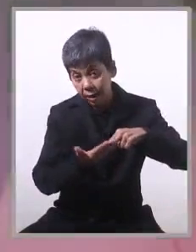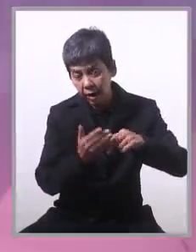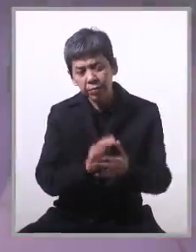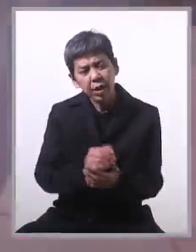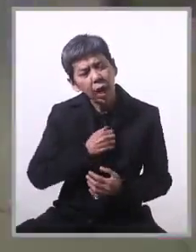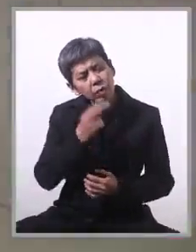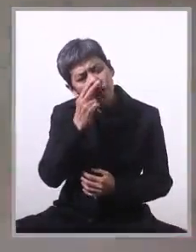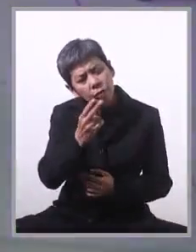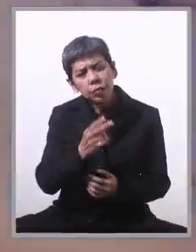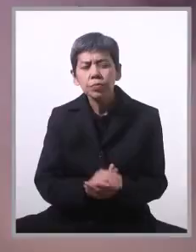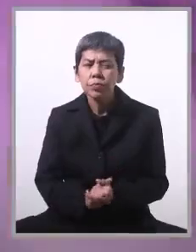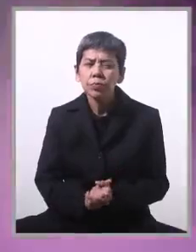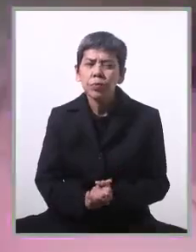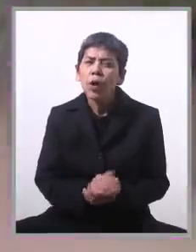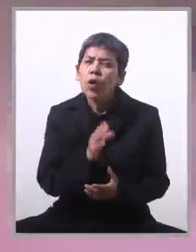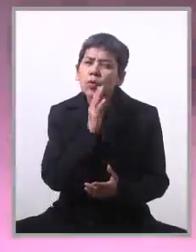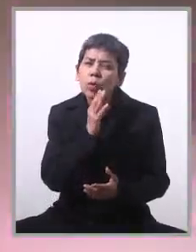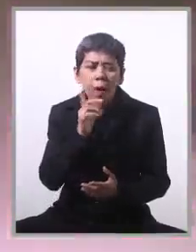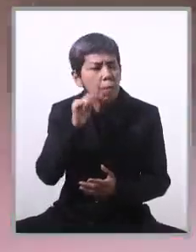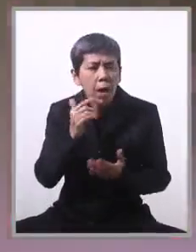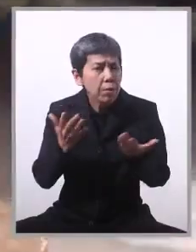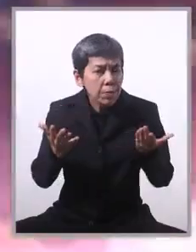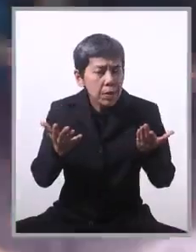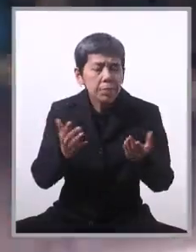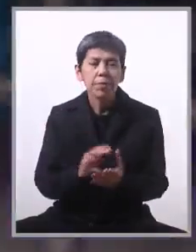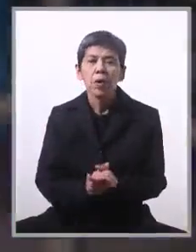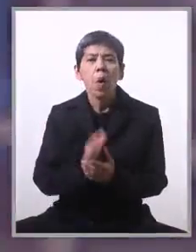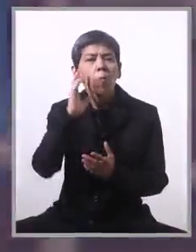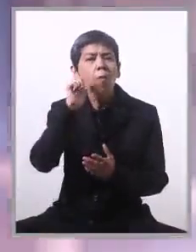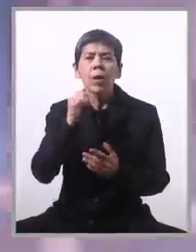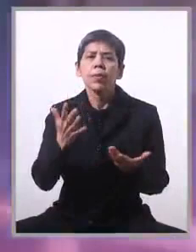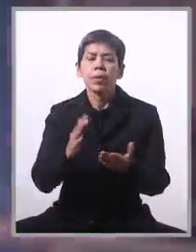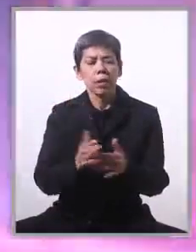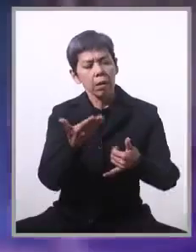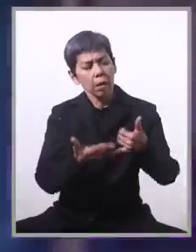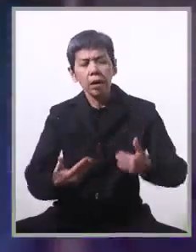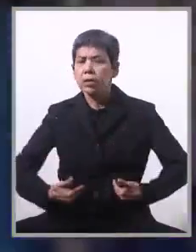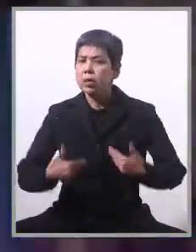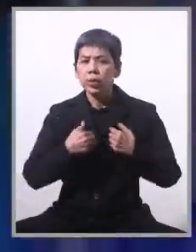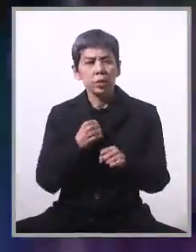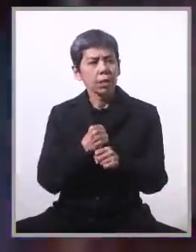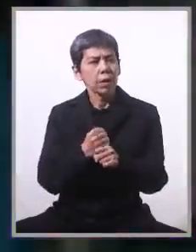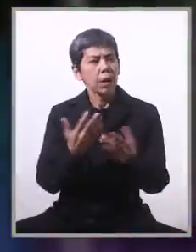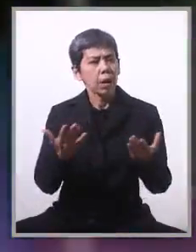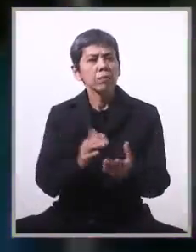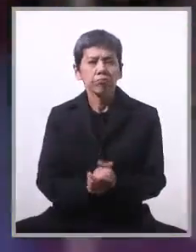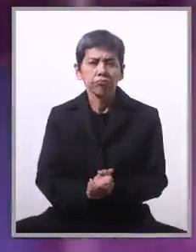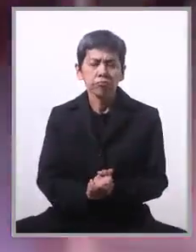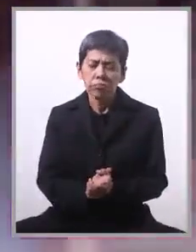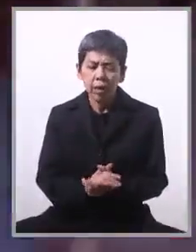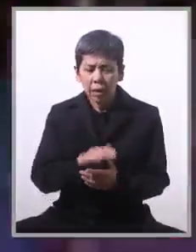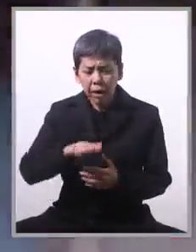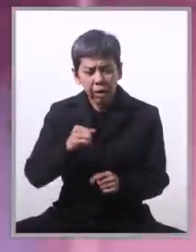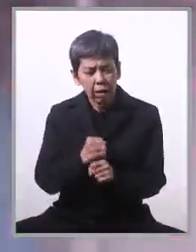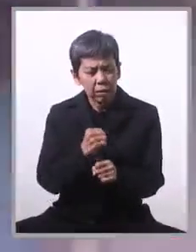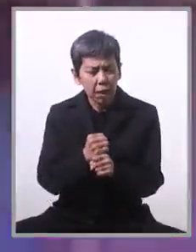ก็มองว่าถ้าแม่เขาไม่อยู่นะคะถ้าแม่ไม่อยู่เขาจะดำรงชีพยังไงก็ไม่ใช่เด็กสาม